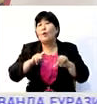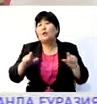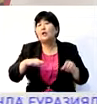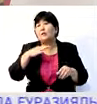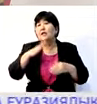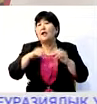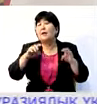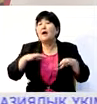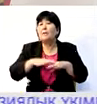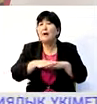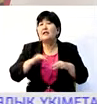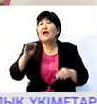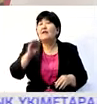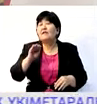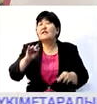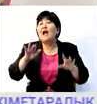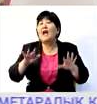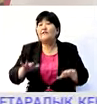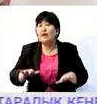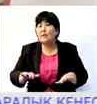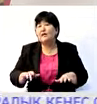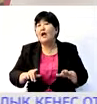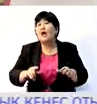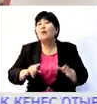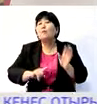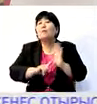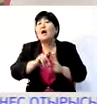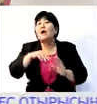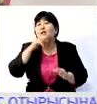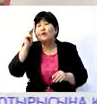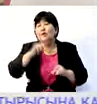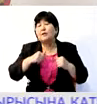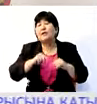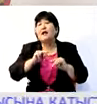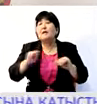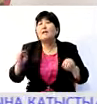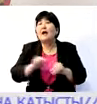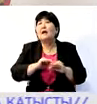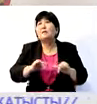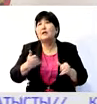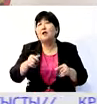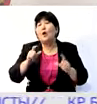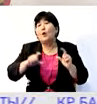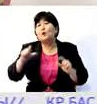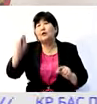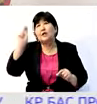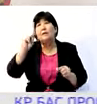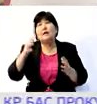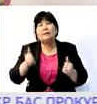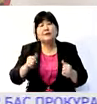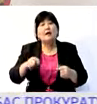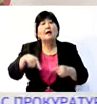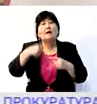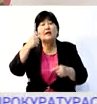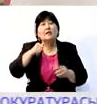қатары математика, физика, информатика, бастауыш білім беру, мектепке дейінгі тәрбие мамандықтары бойынша студенттер білім алып жатыр. Келесі